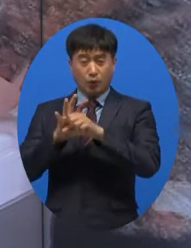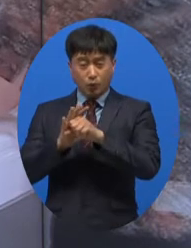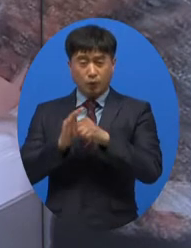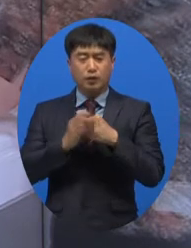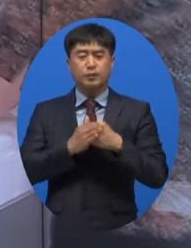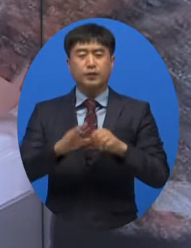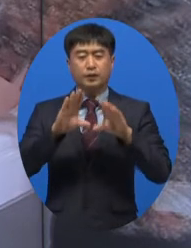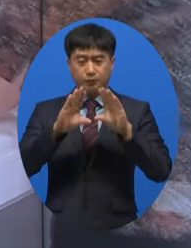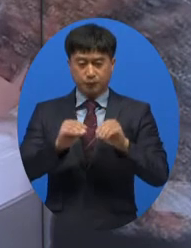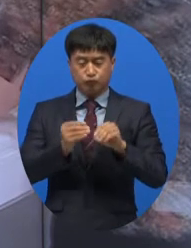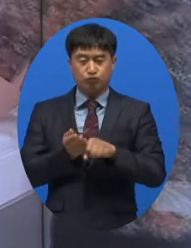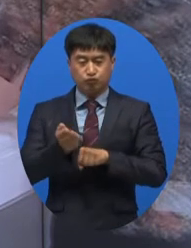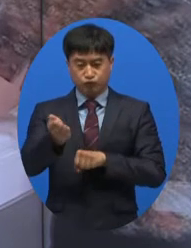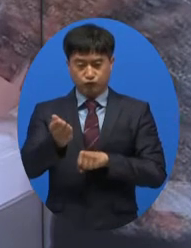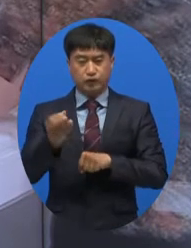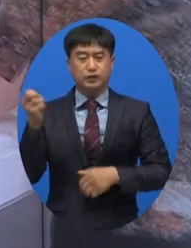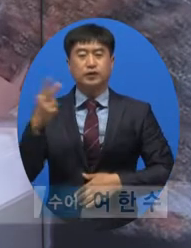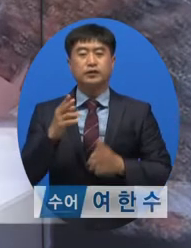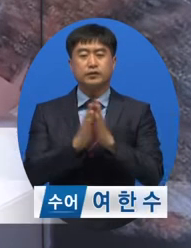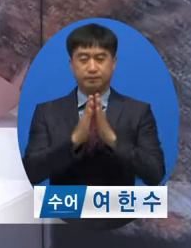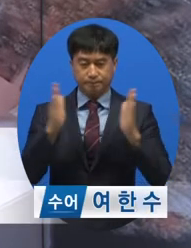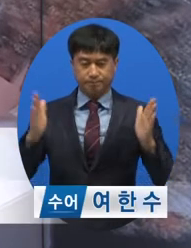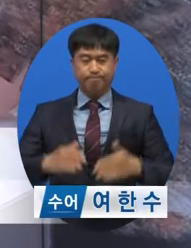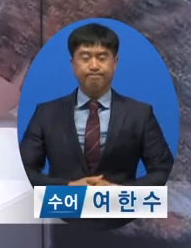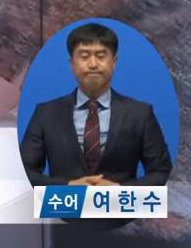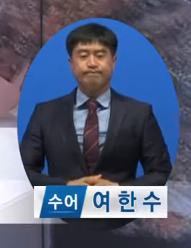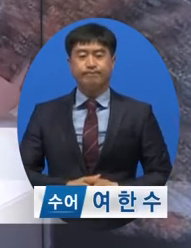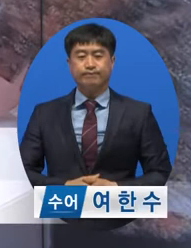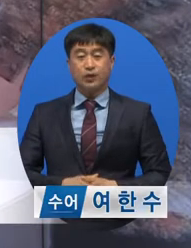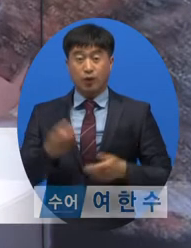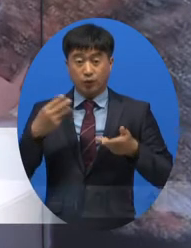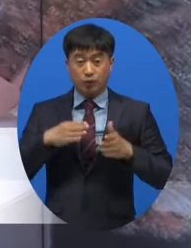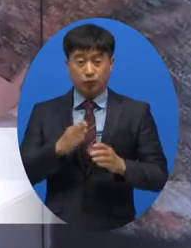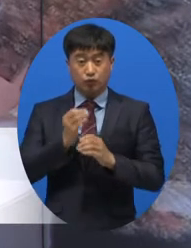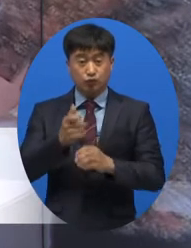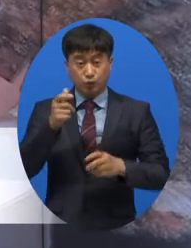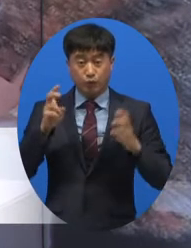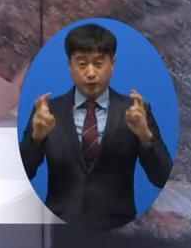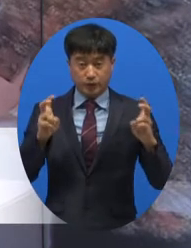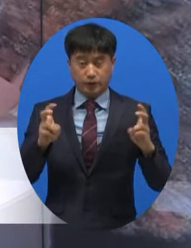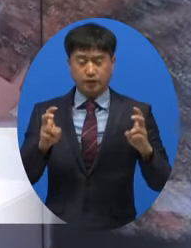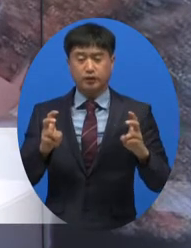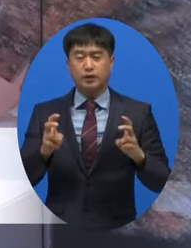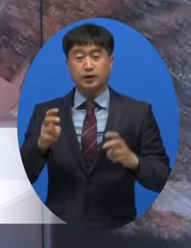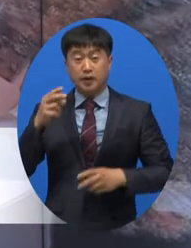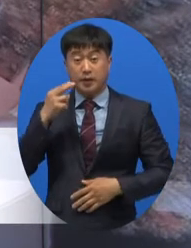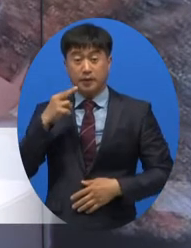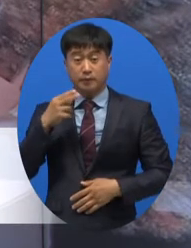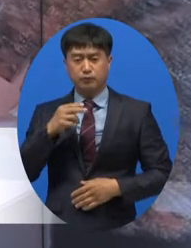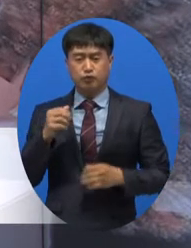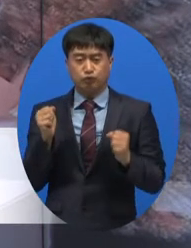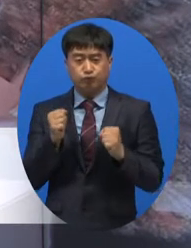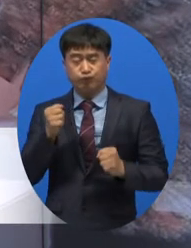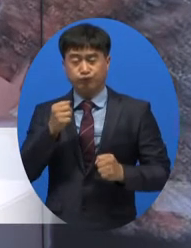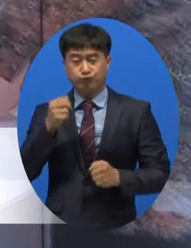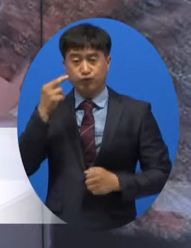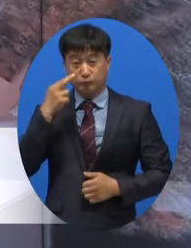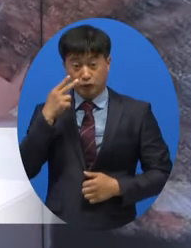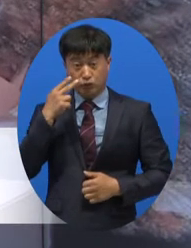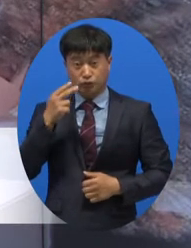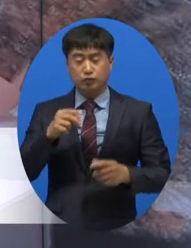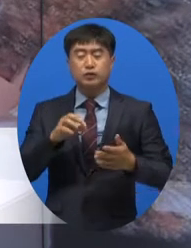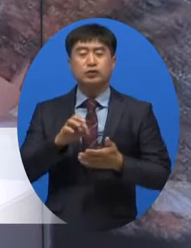코로나 사태로 막혔던 수출길이 다시 활기를 찾고 있습니다. 경기도 중소기업들이 북미 최대 생활소비재